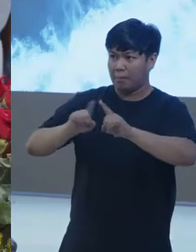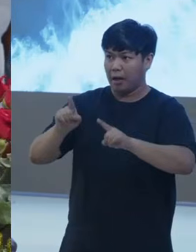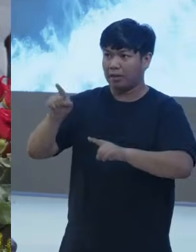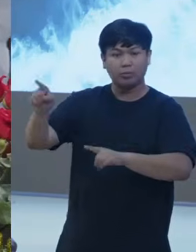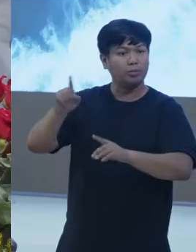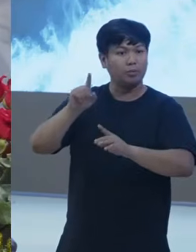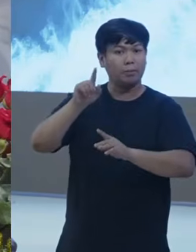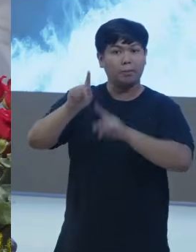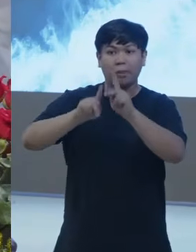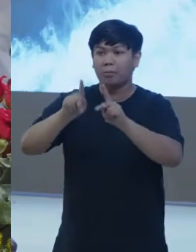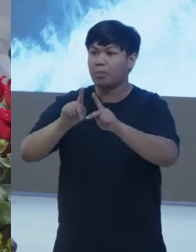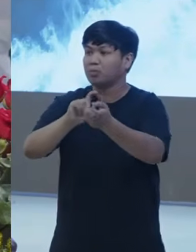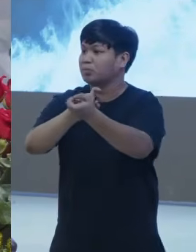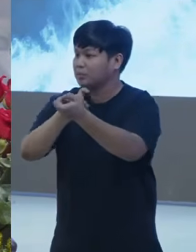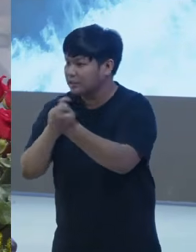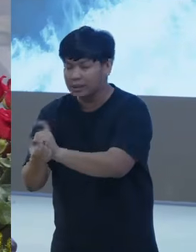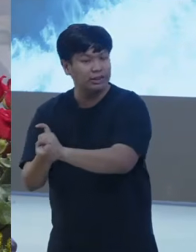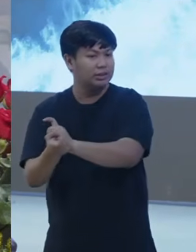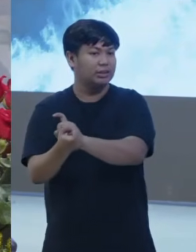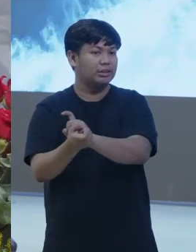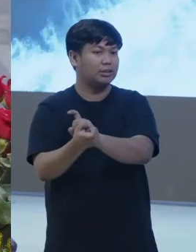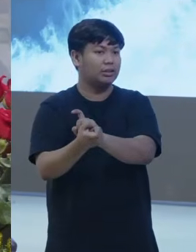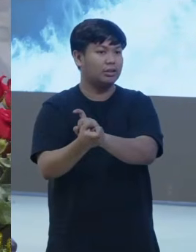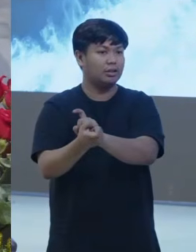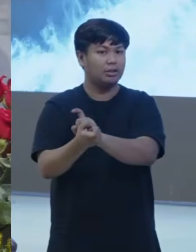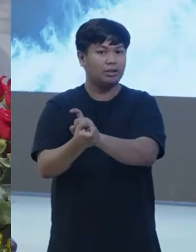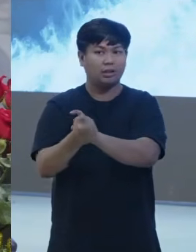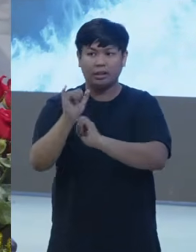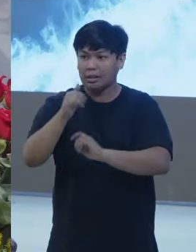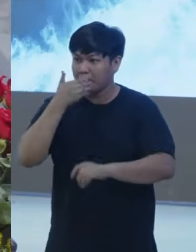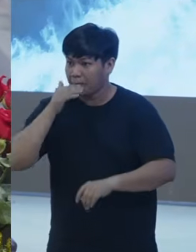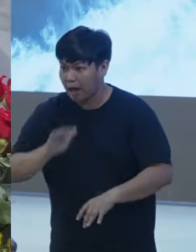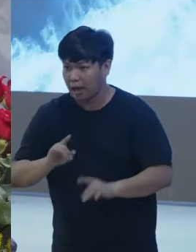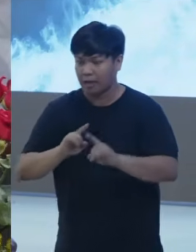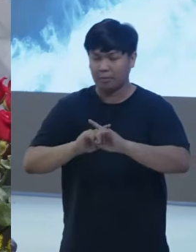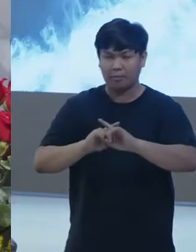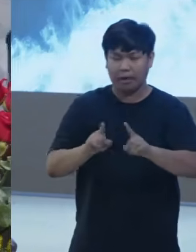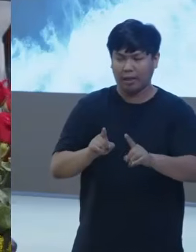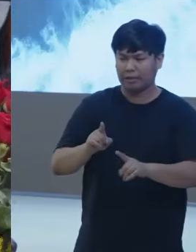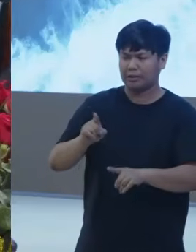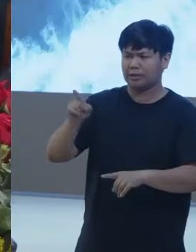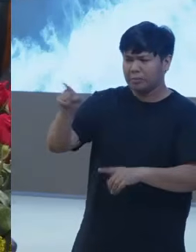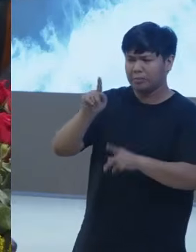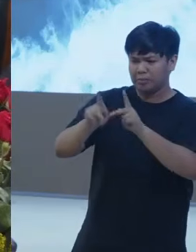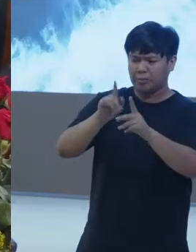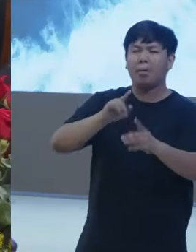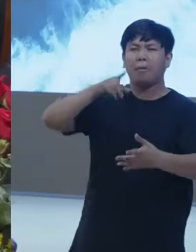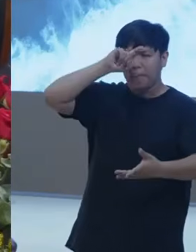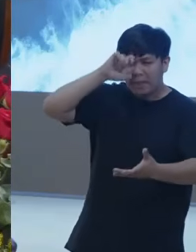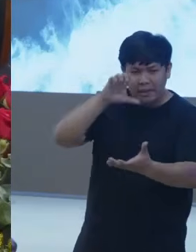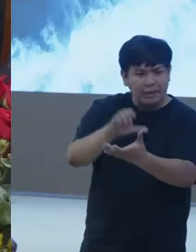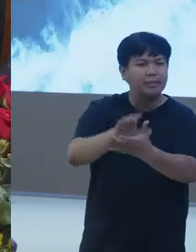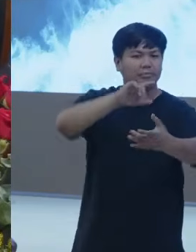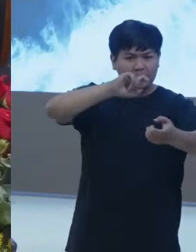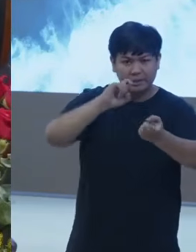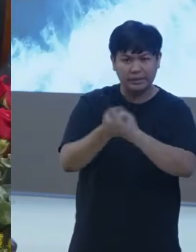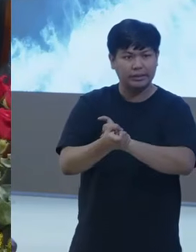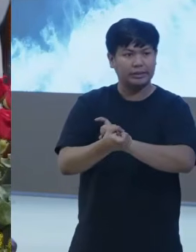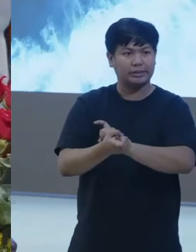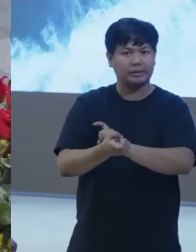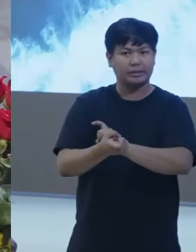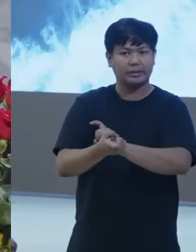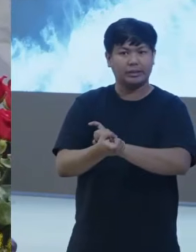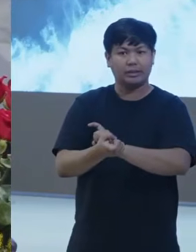na ipinahayag ni Jonah. Naalala niyo yung kanyang maikling mensahe na ibinigay ng Diyos sa